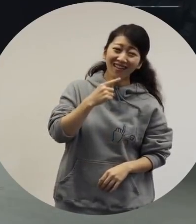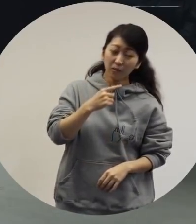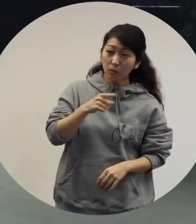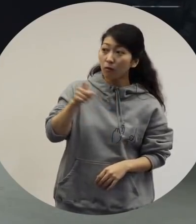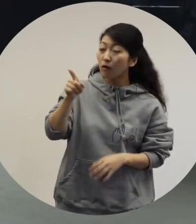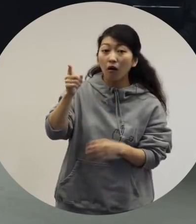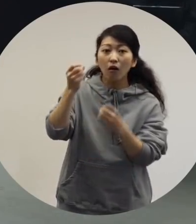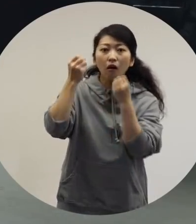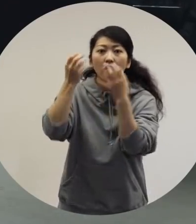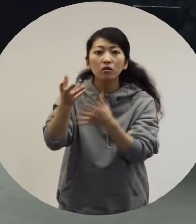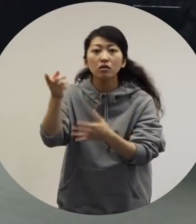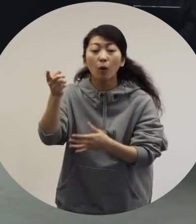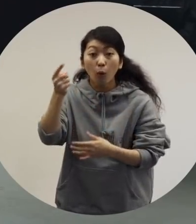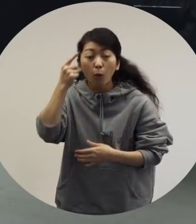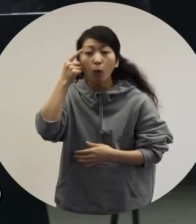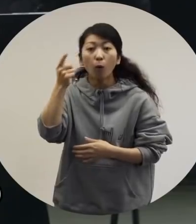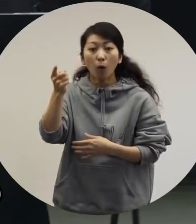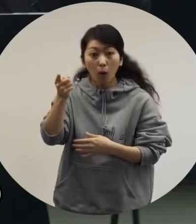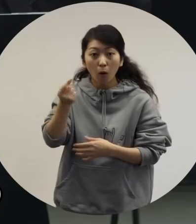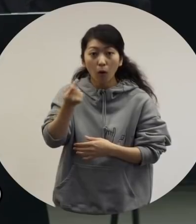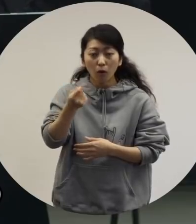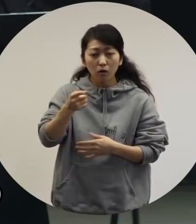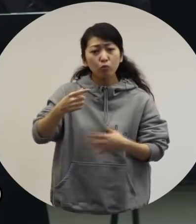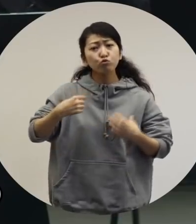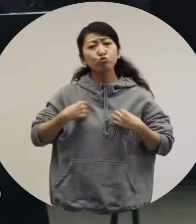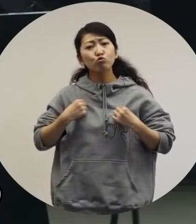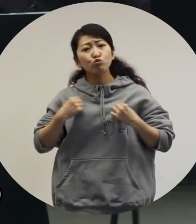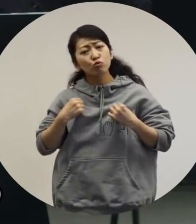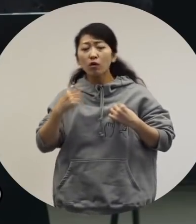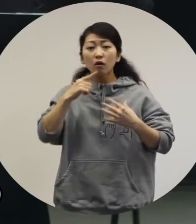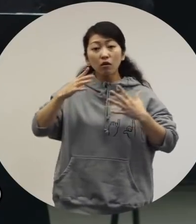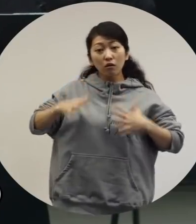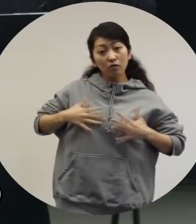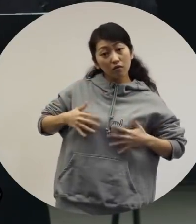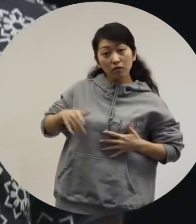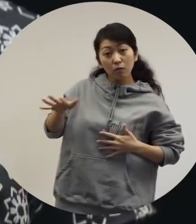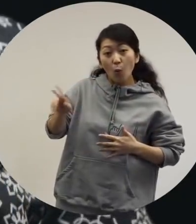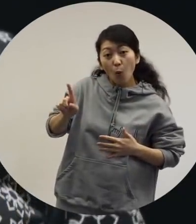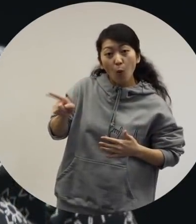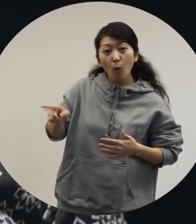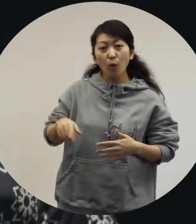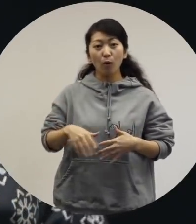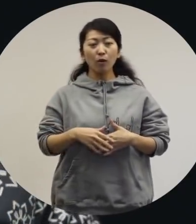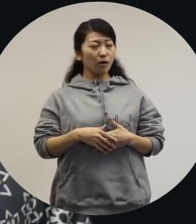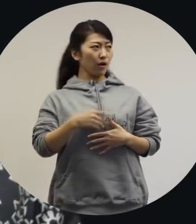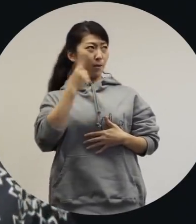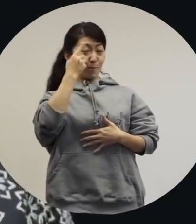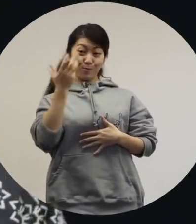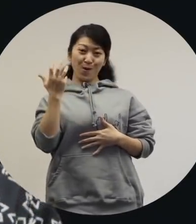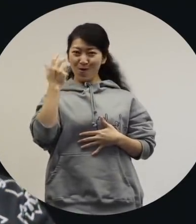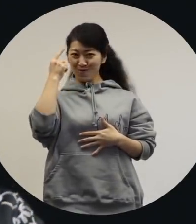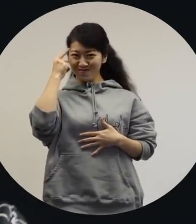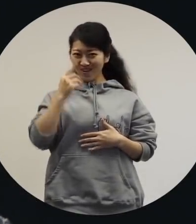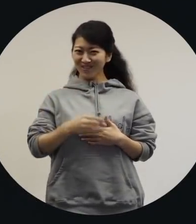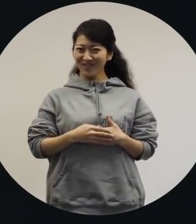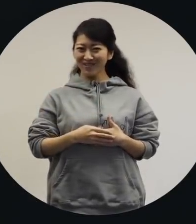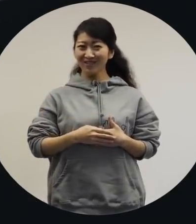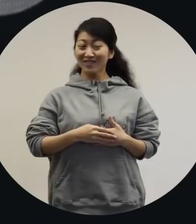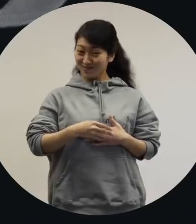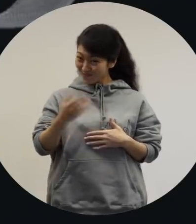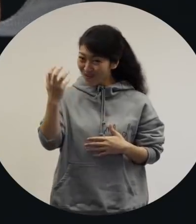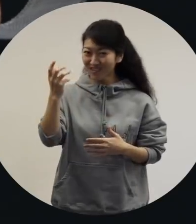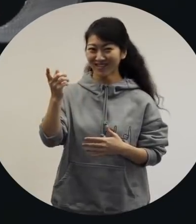この未知の感じは結構服としてっていうか、スタイルとしてどうですか今日の？ めちゃめちゃかっこいいと思います。 めちゃめちゃか